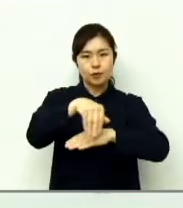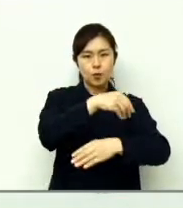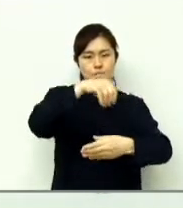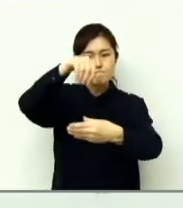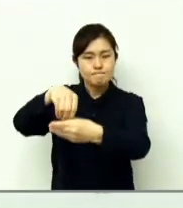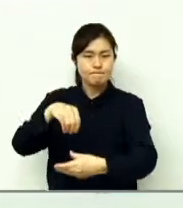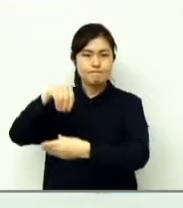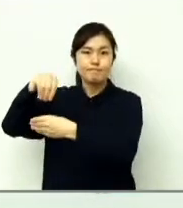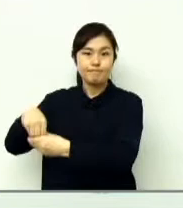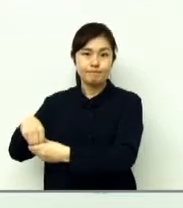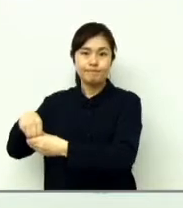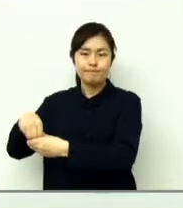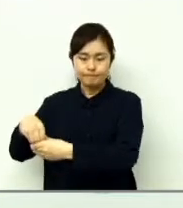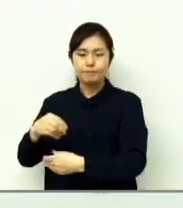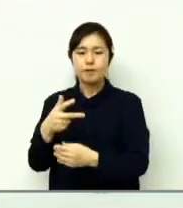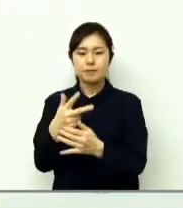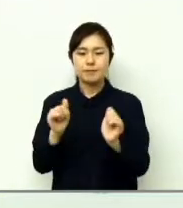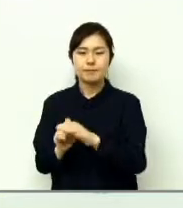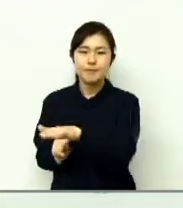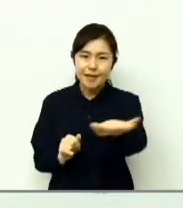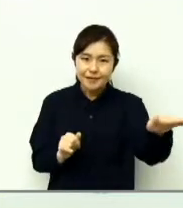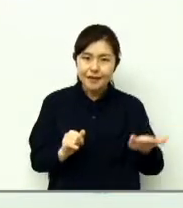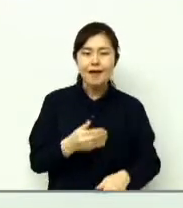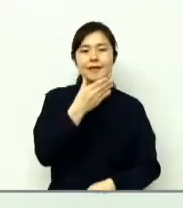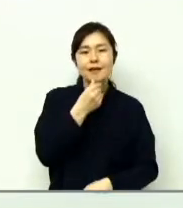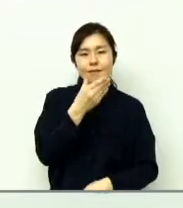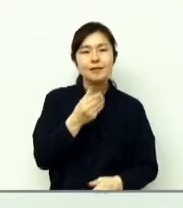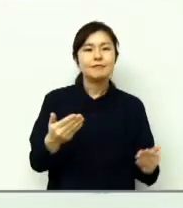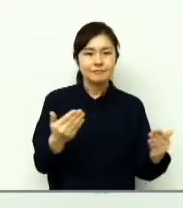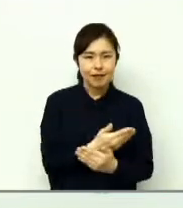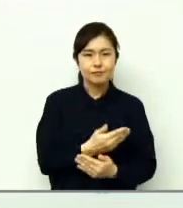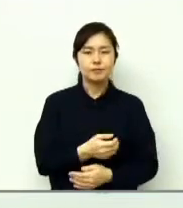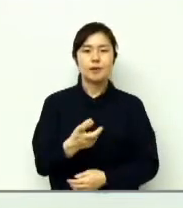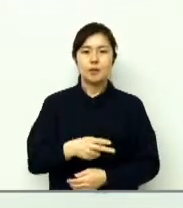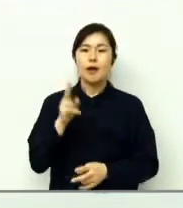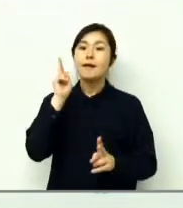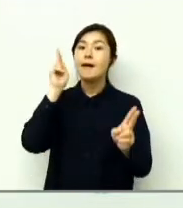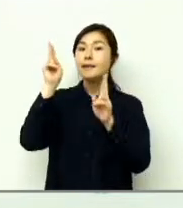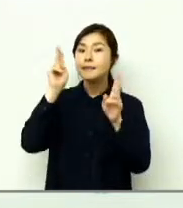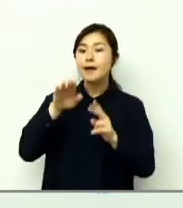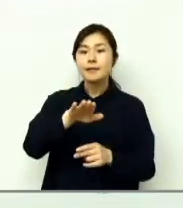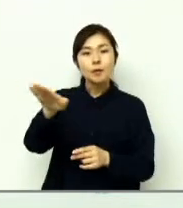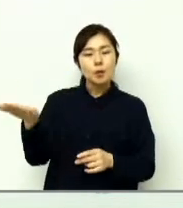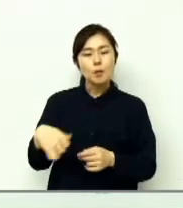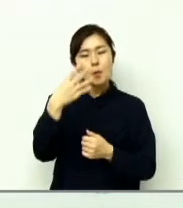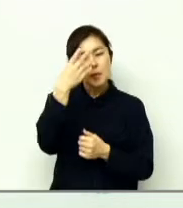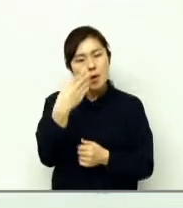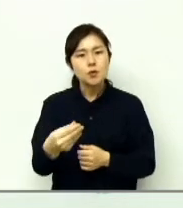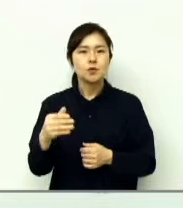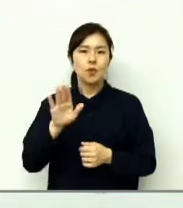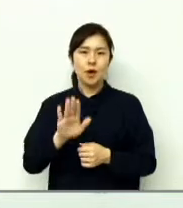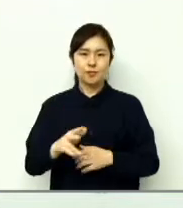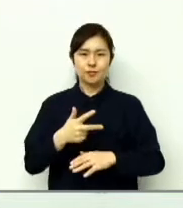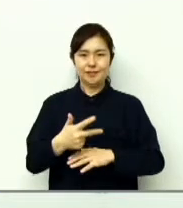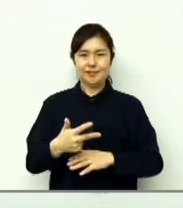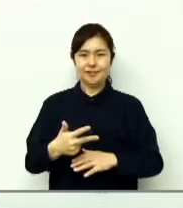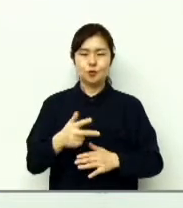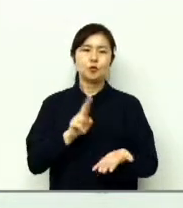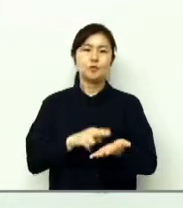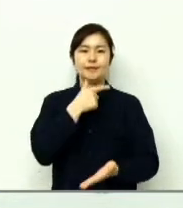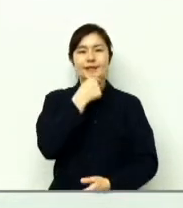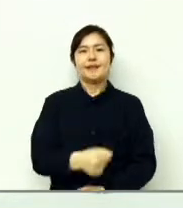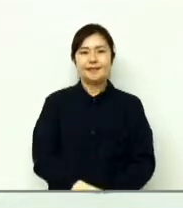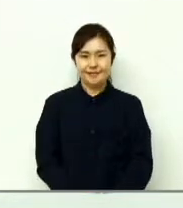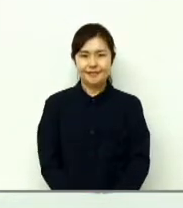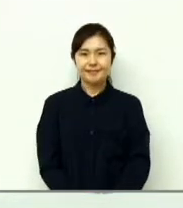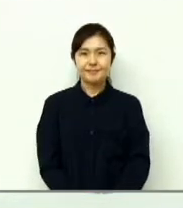が幸せを実感できる都市、また市民企業から選ばれる都市の実現を目指してまいります。これ図に、ちょっと戻